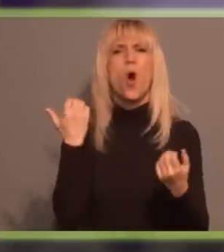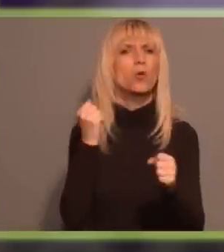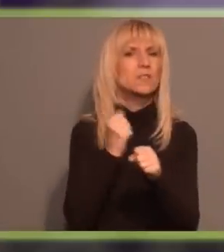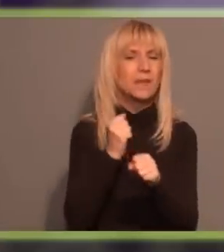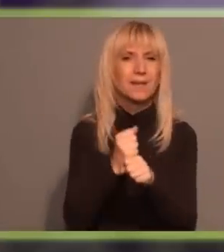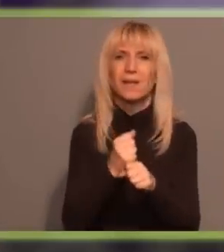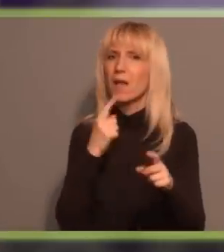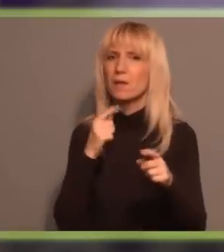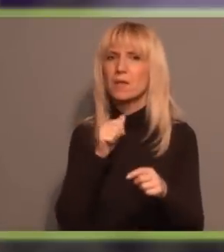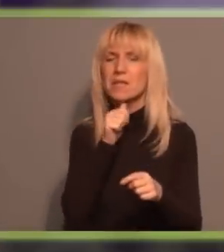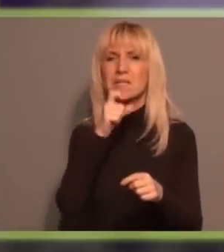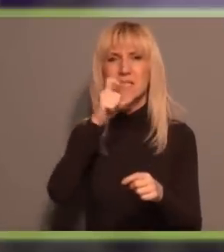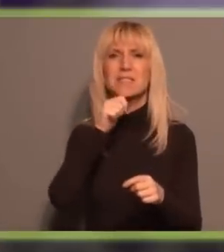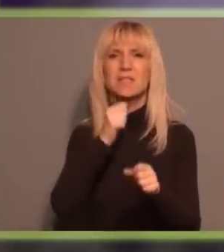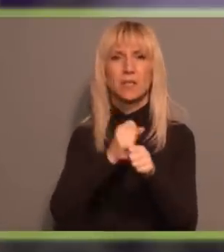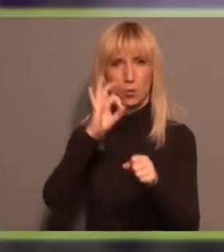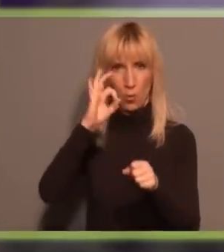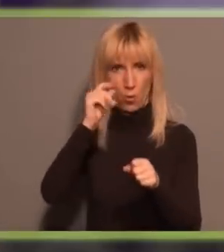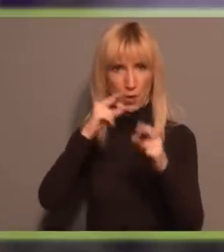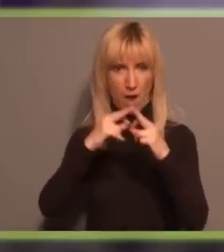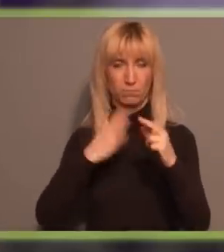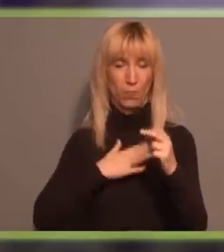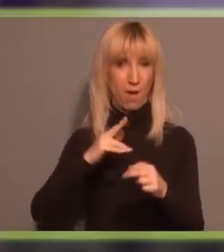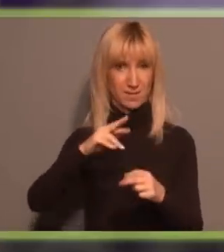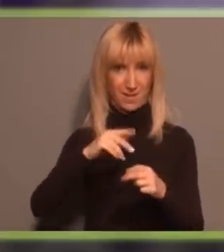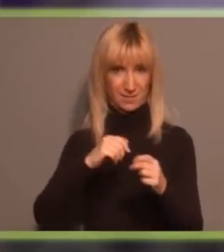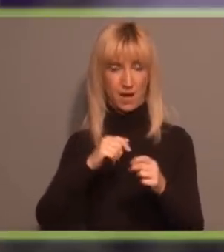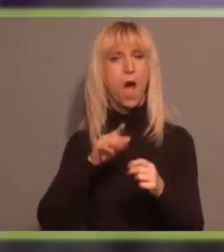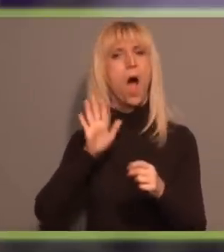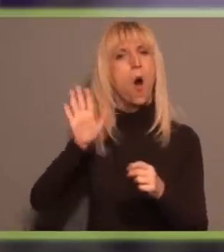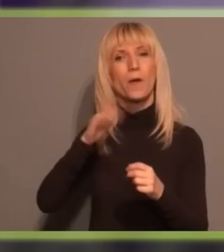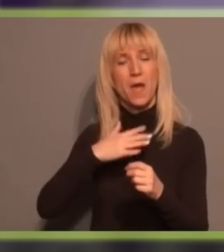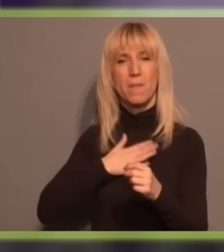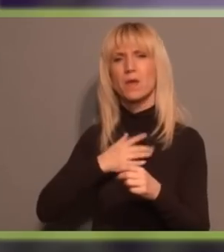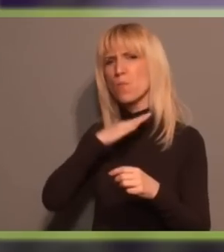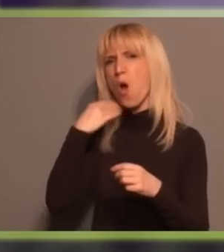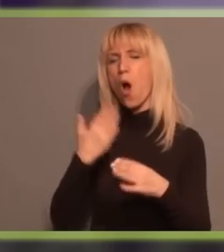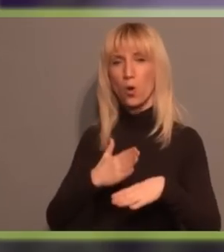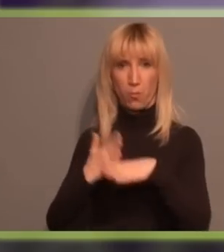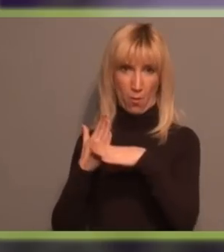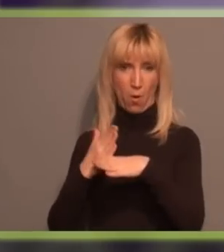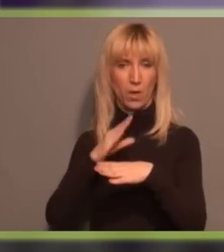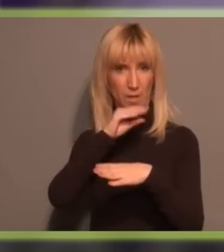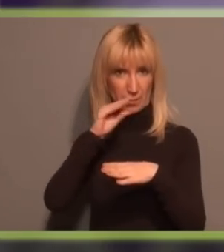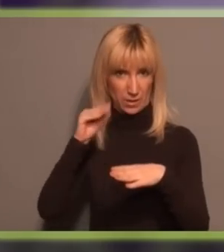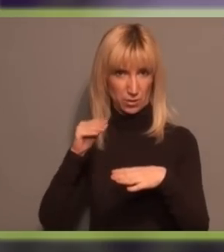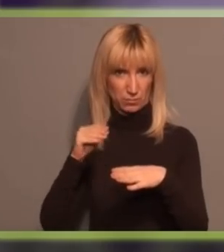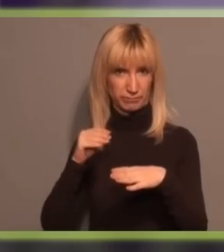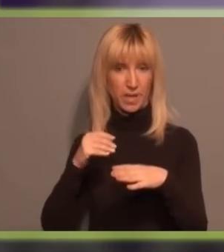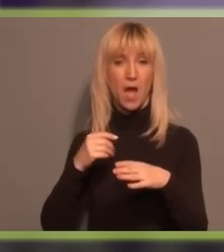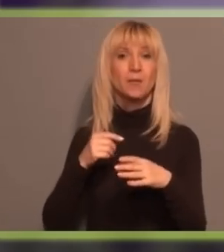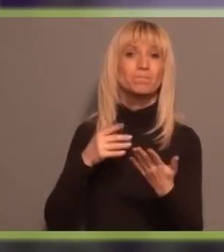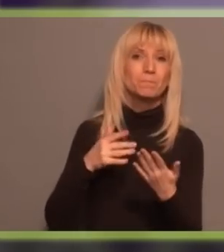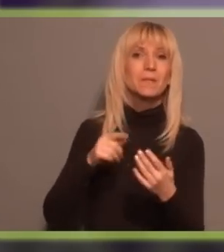Puno sam radila sa Isidorom, to je moja sestra. I ona isto puno reći pomogla. Jer ja